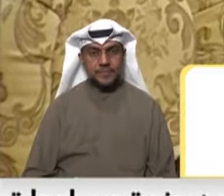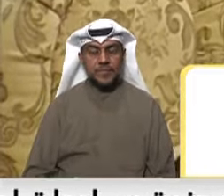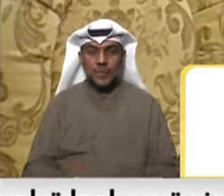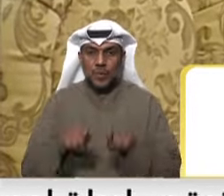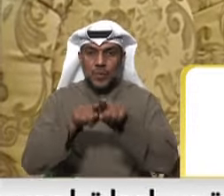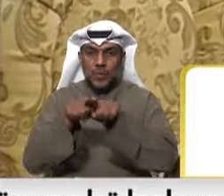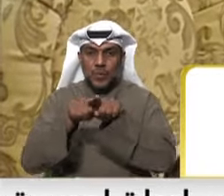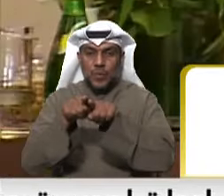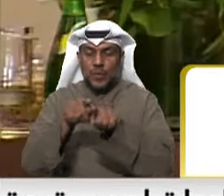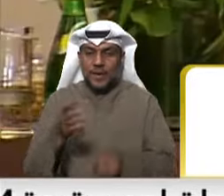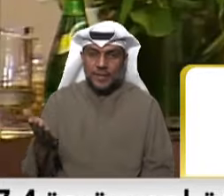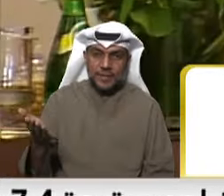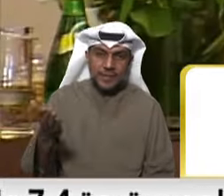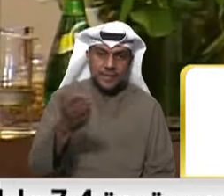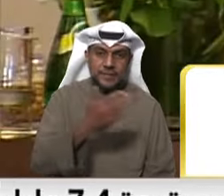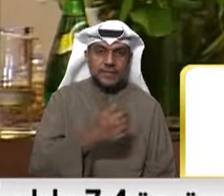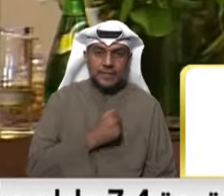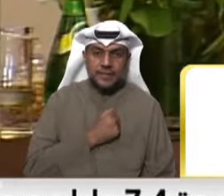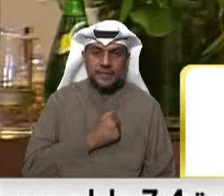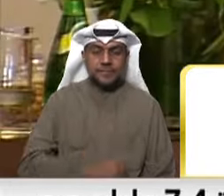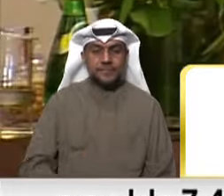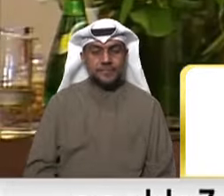إخواني،